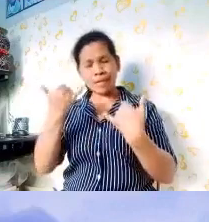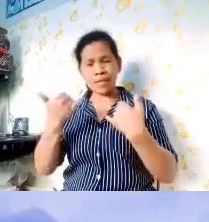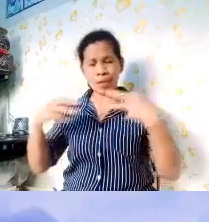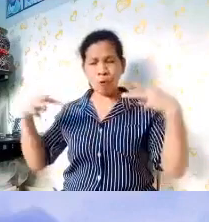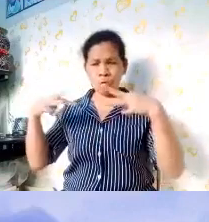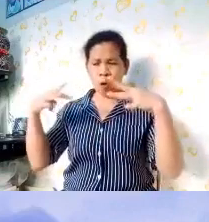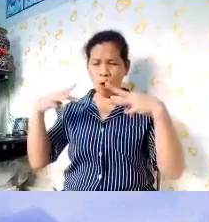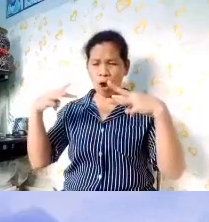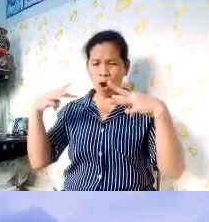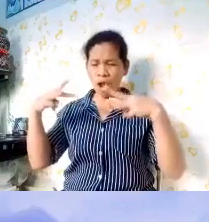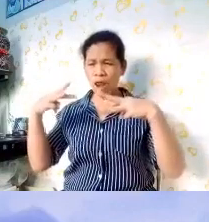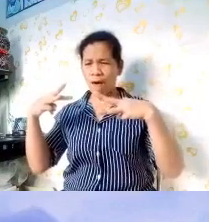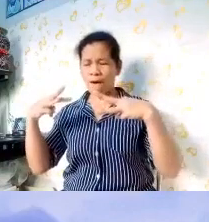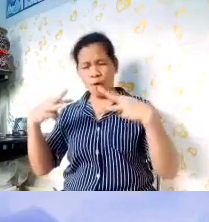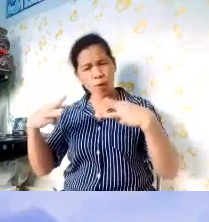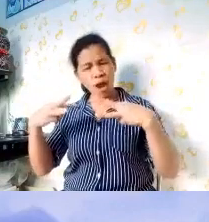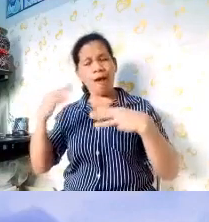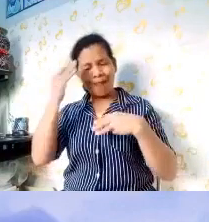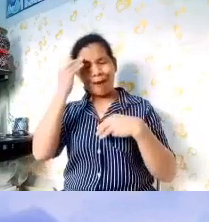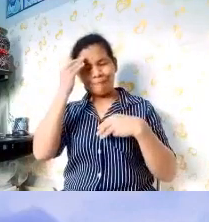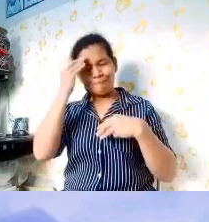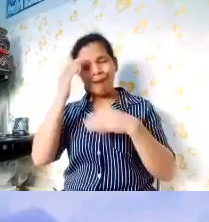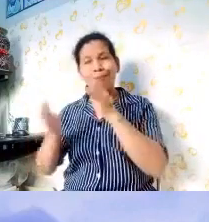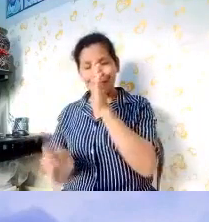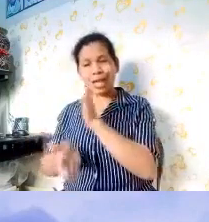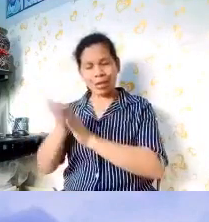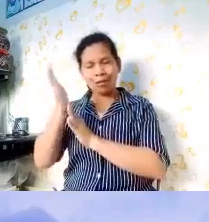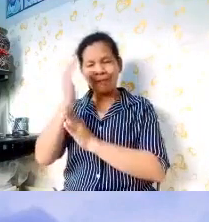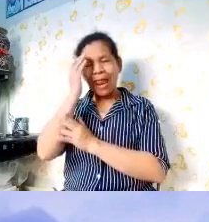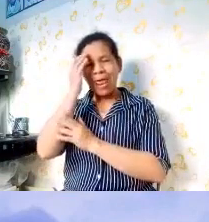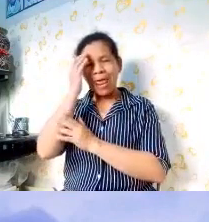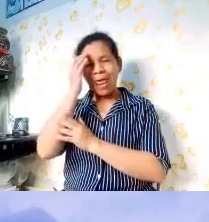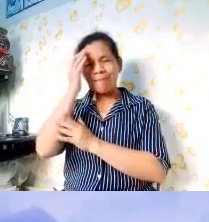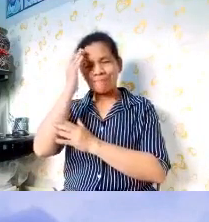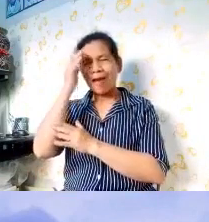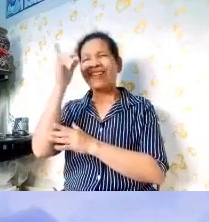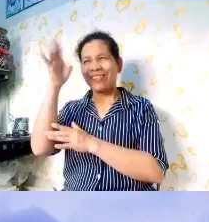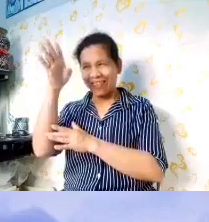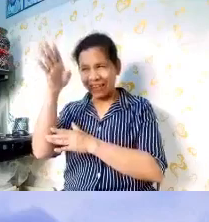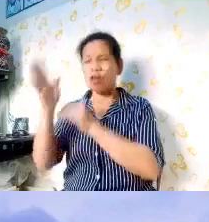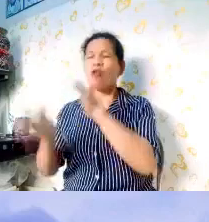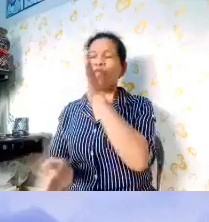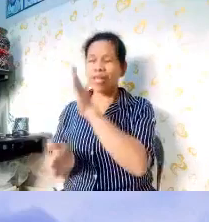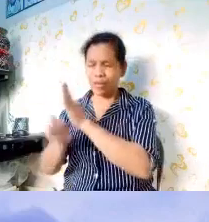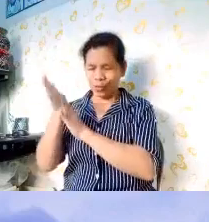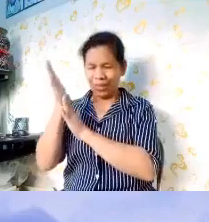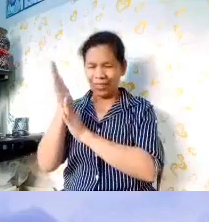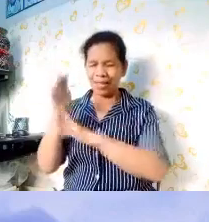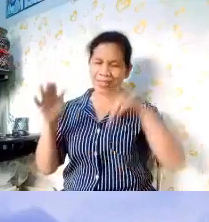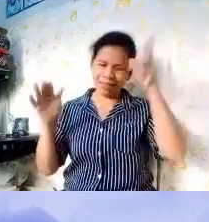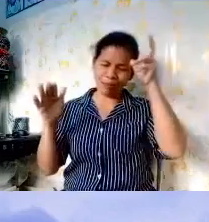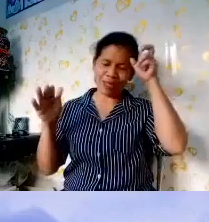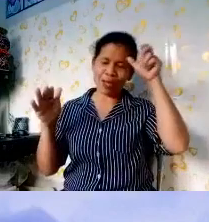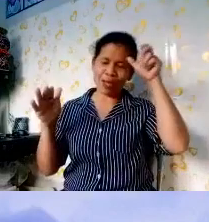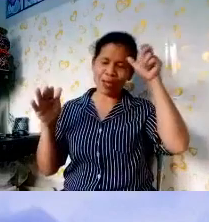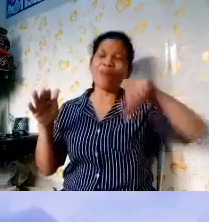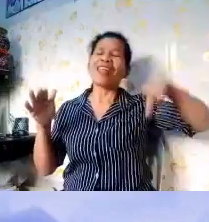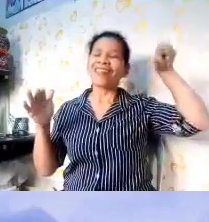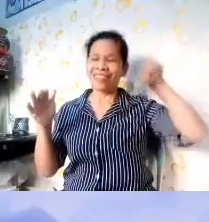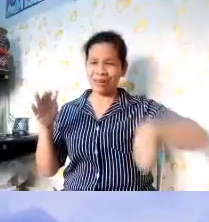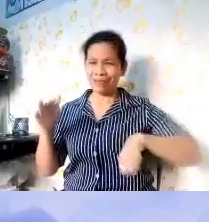ang mananalo. Ano? So, napakaganda po na ang ating Panginoong